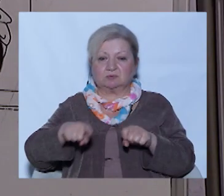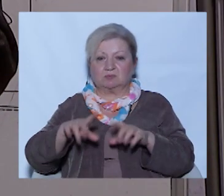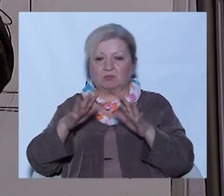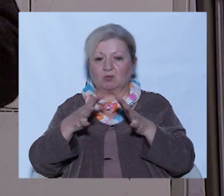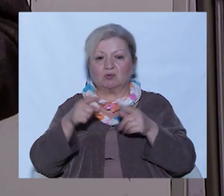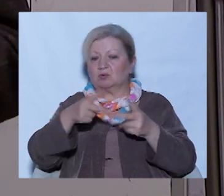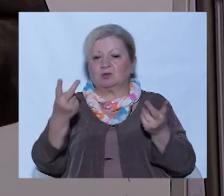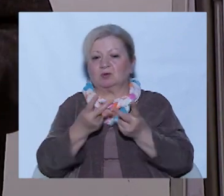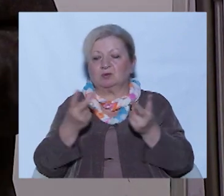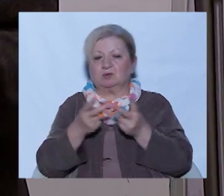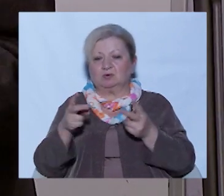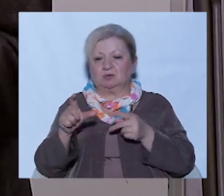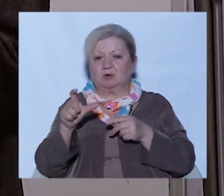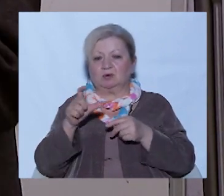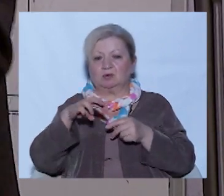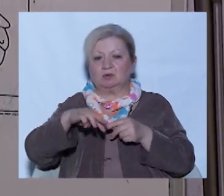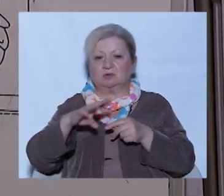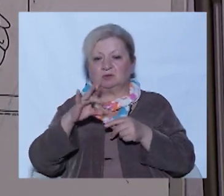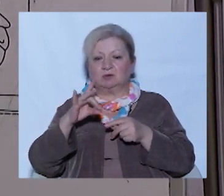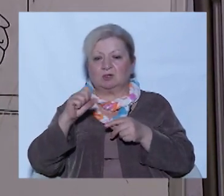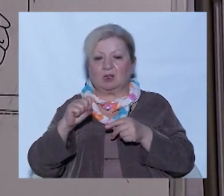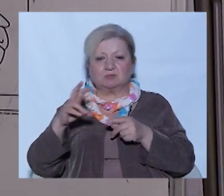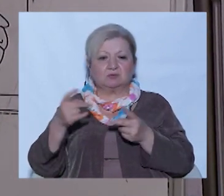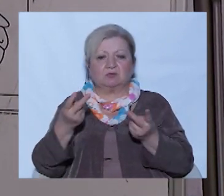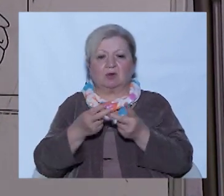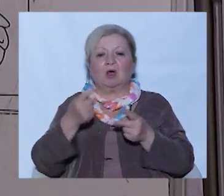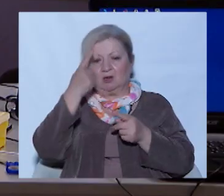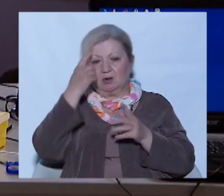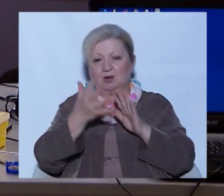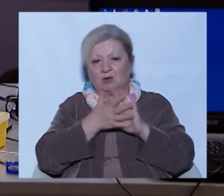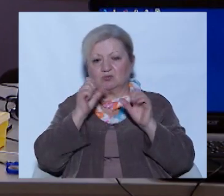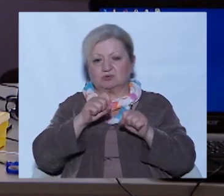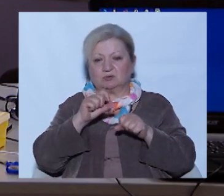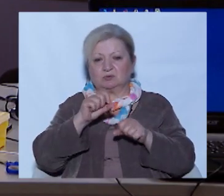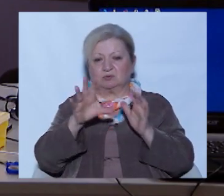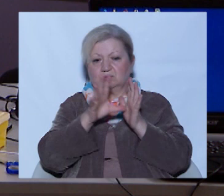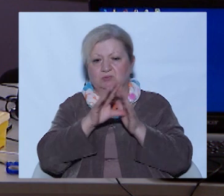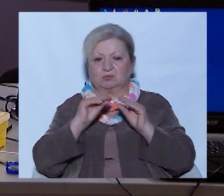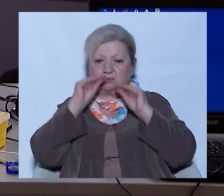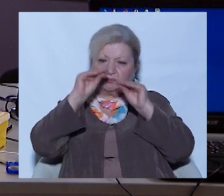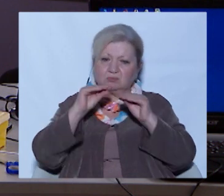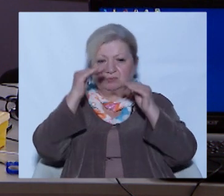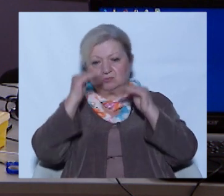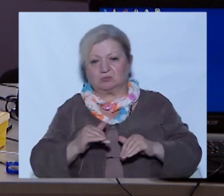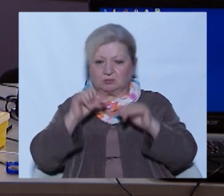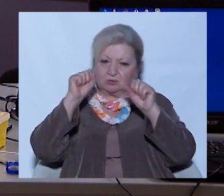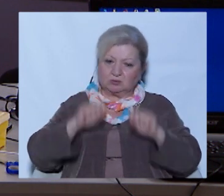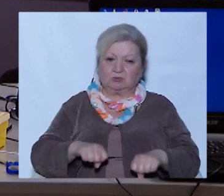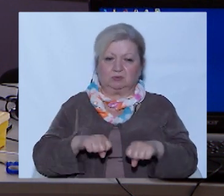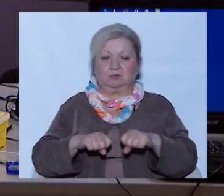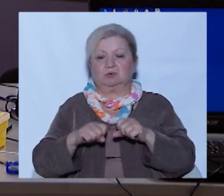ეს მოვლენა და რაში გვჭირდება ტრანსფორმატორი? გასაგებია, რომ ძაბის მომატება და დაკლება შეგვიძლია, მაგრამ კონკრეტული მაგალითი